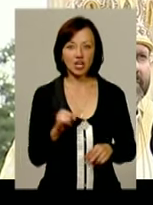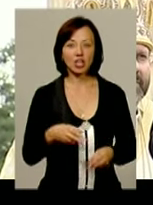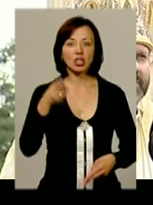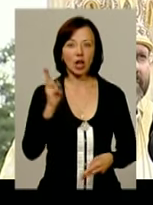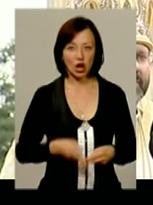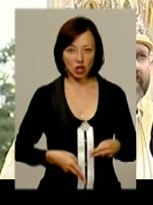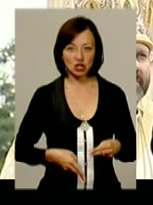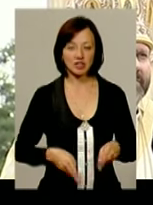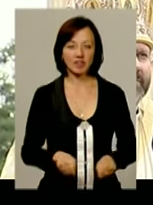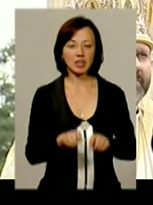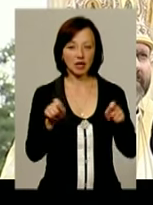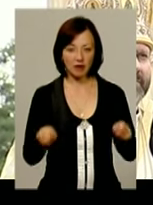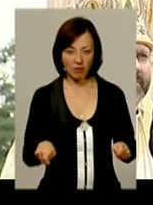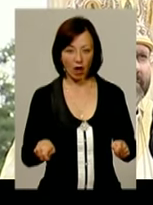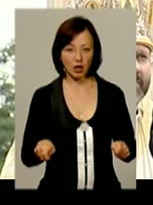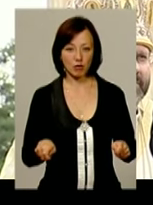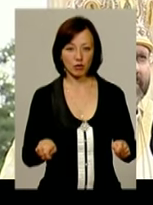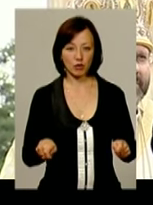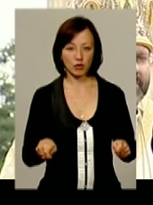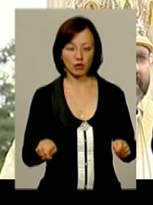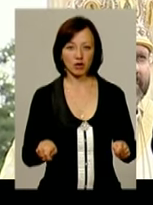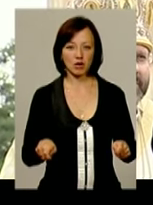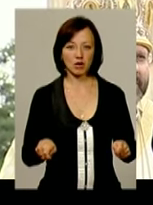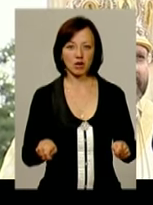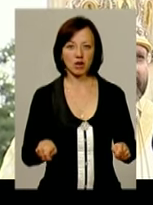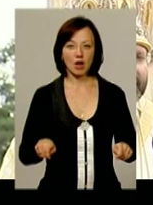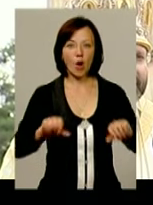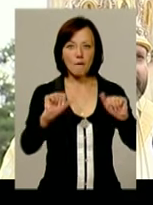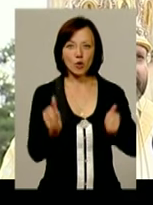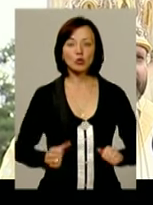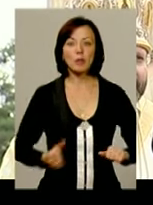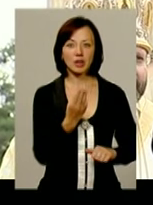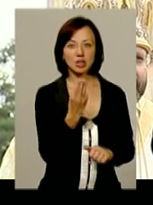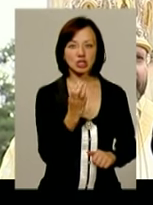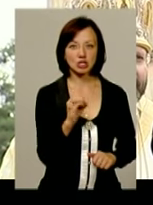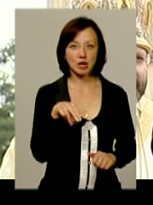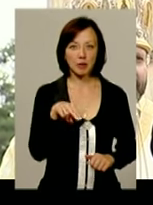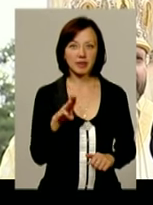нарешті відкриваємо монумент Шептицькому у Львові.